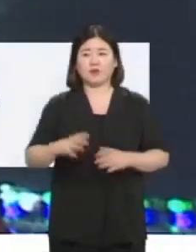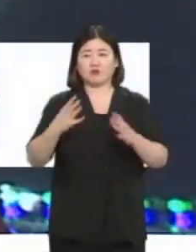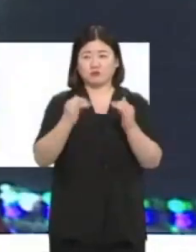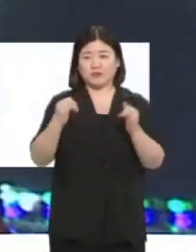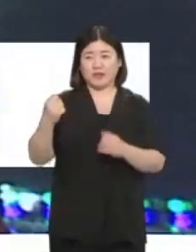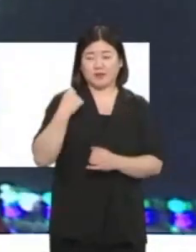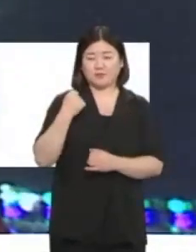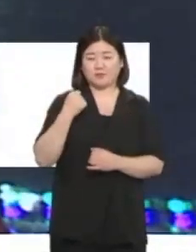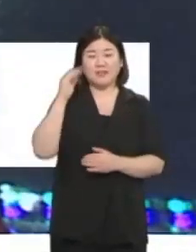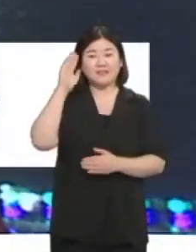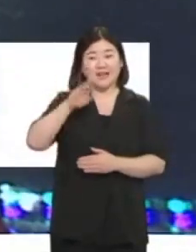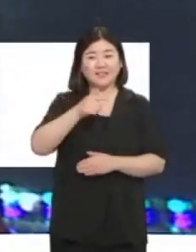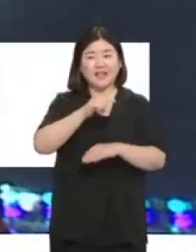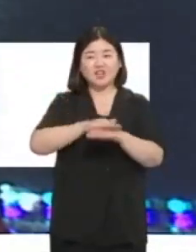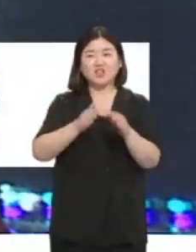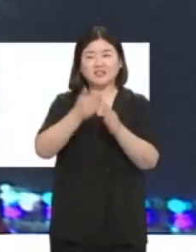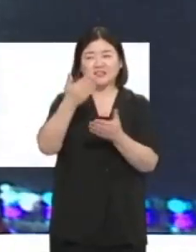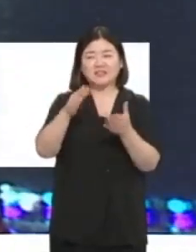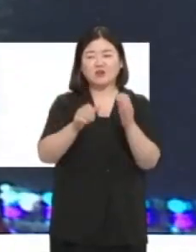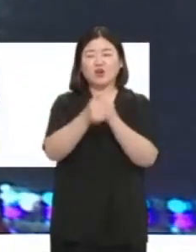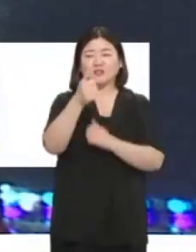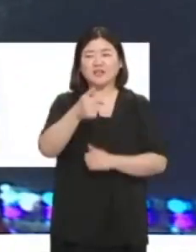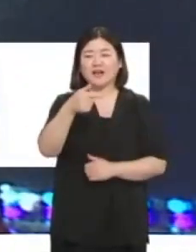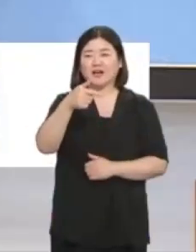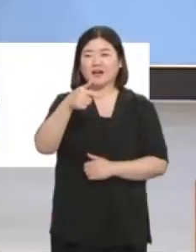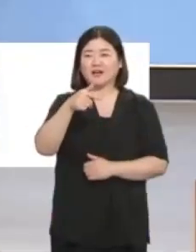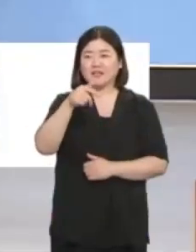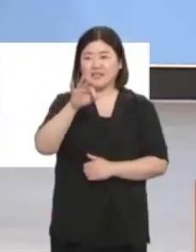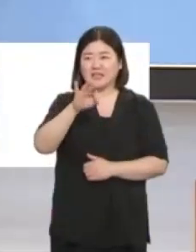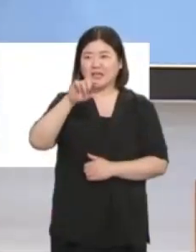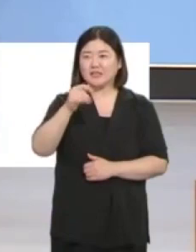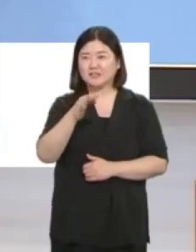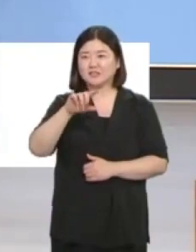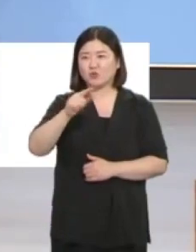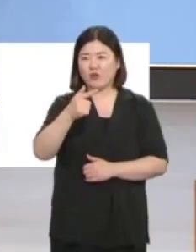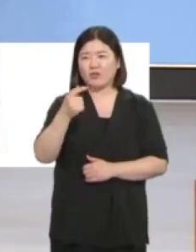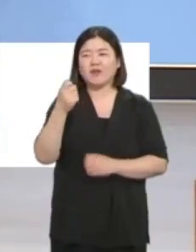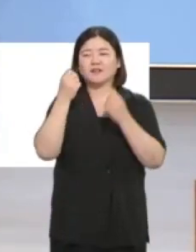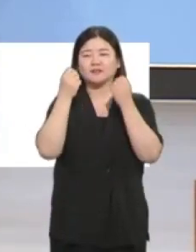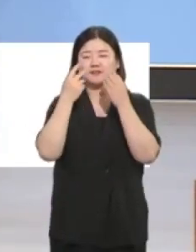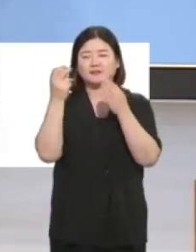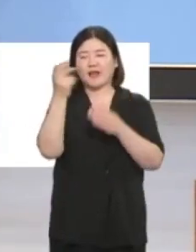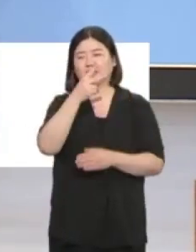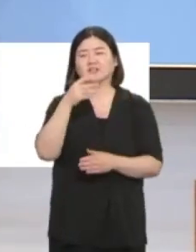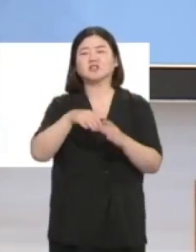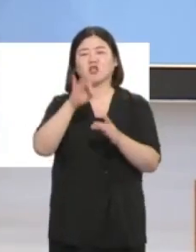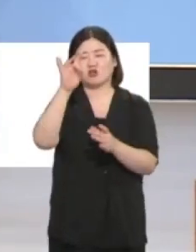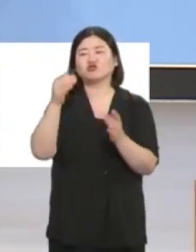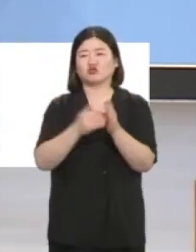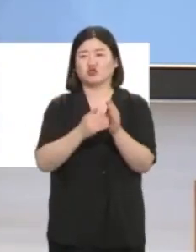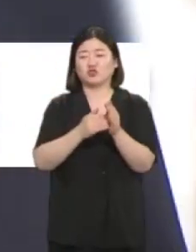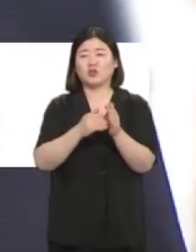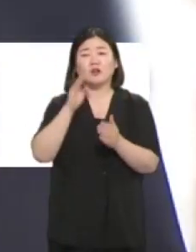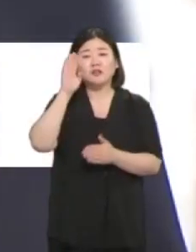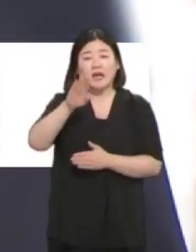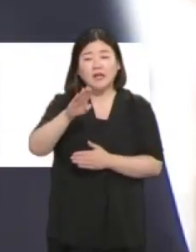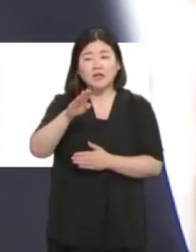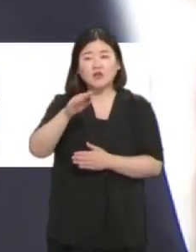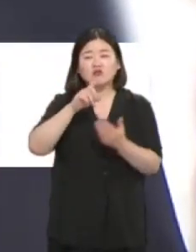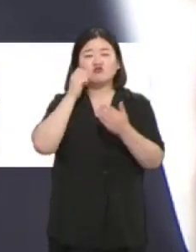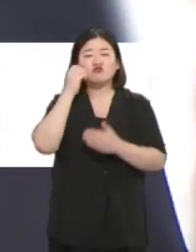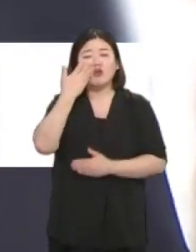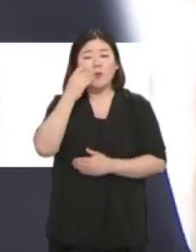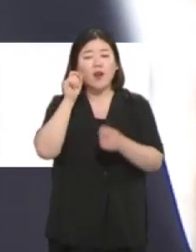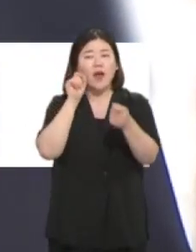국민의 임차기 대전시당위원장으로 이은권 현 위원장이 재선출됐습니다 지역정관은 차기총선이